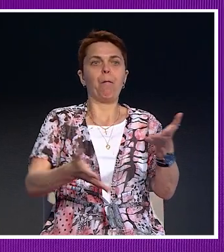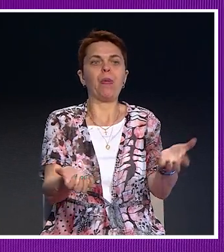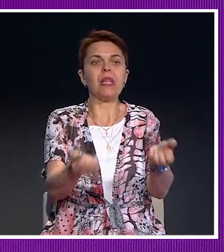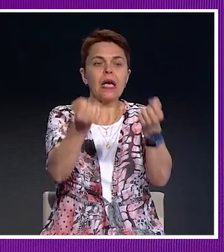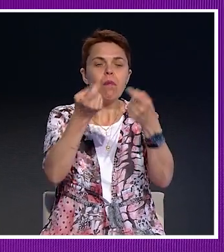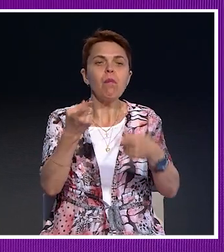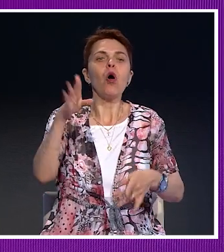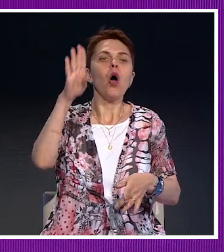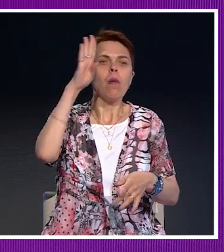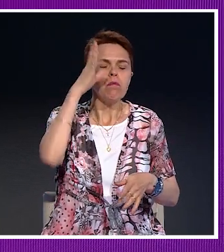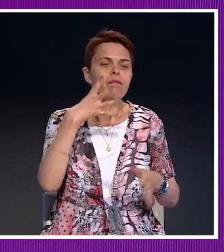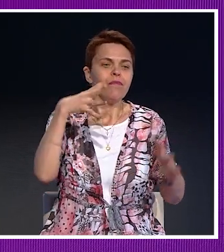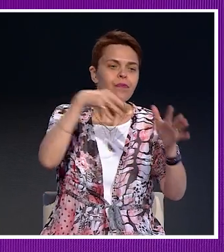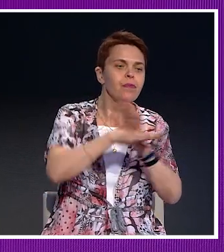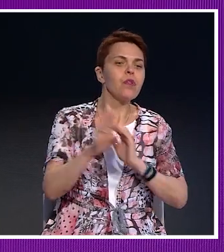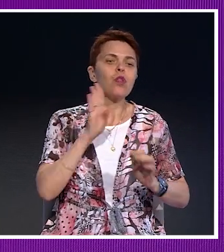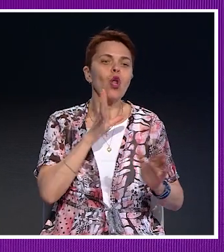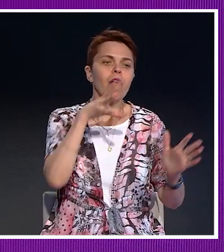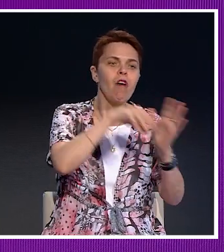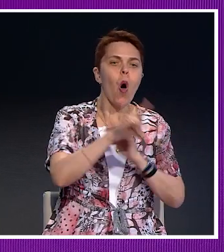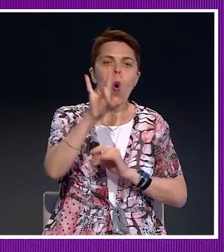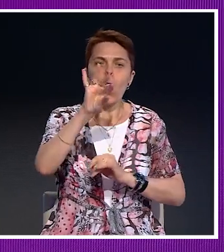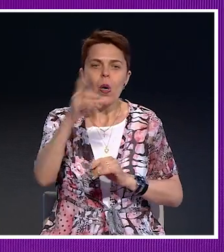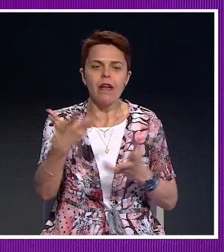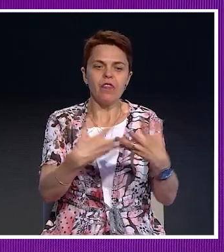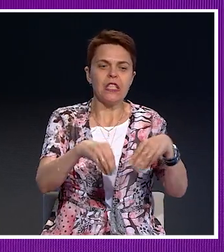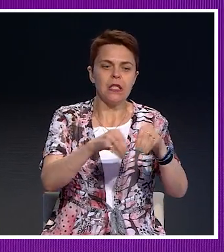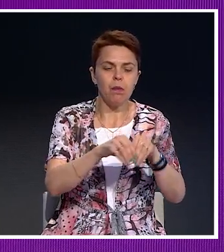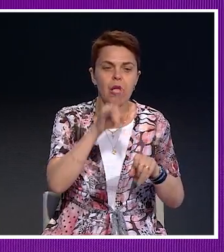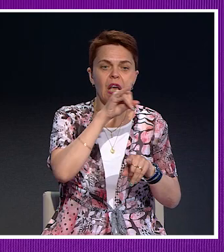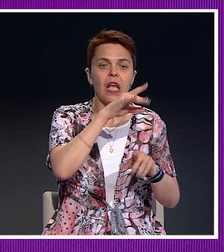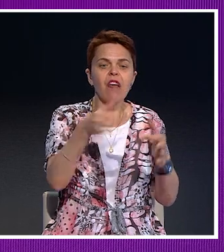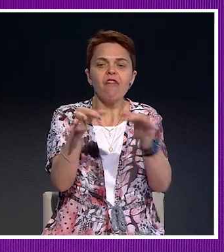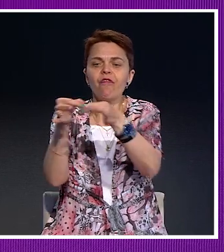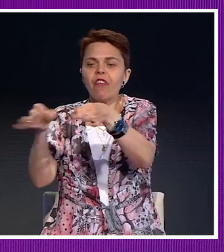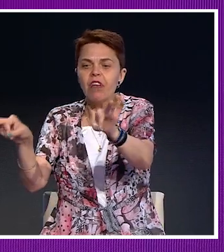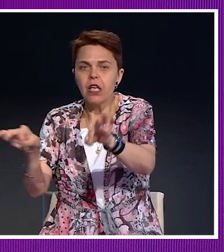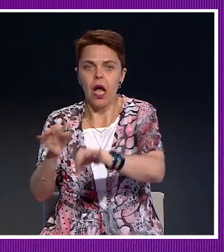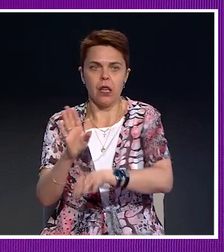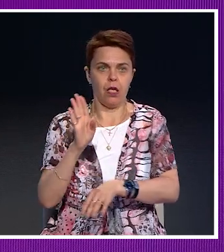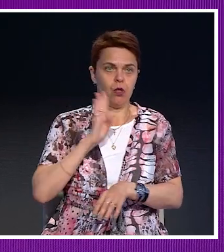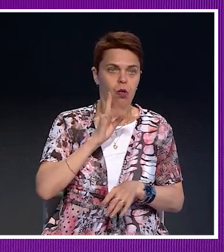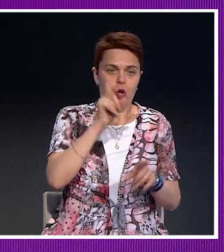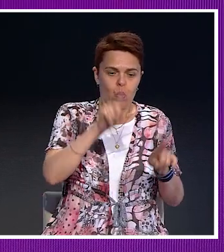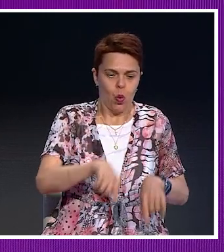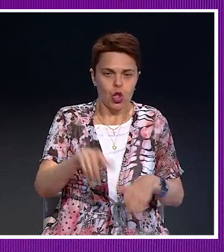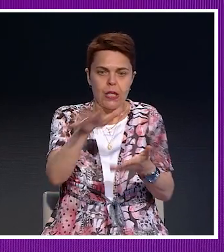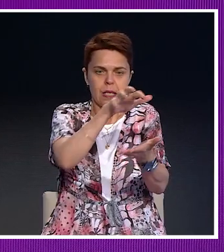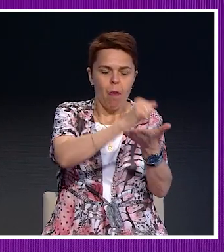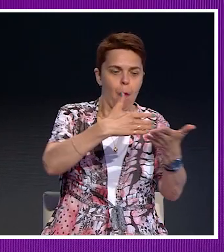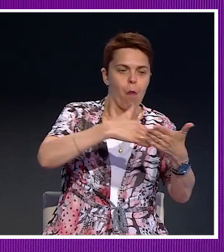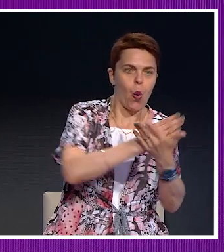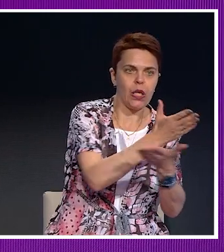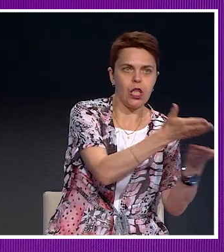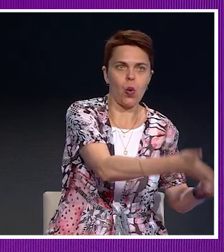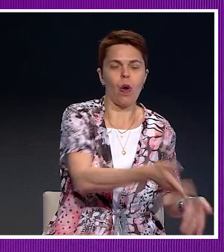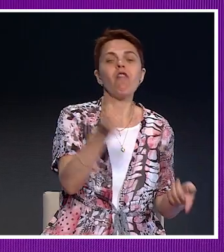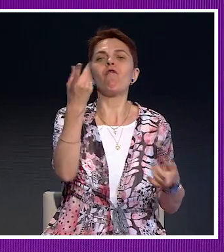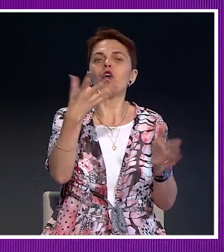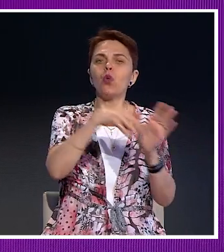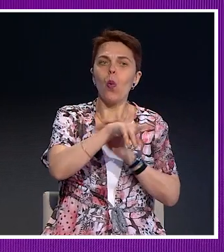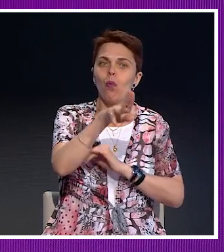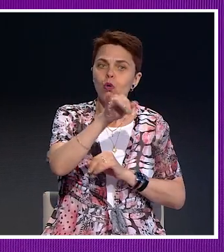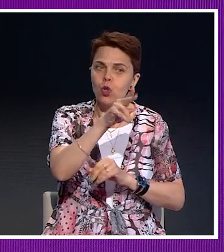мотивують чоловіків включатись в свою роль в сім'ї і вивільняти час жінки для того, щоб вона займалась політикою в тому